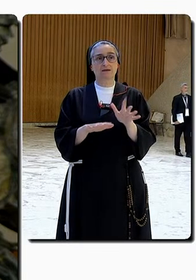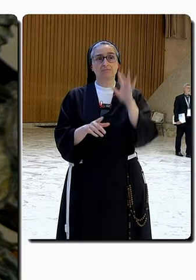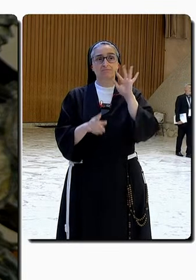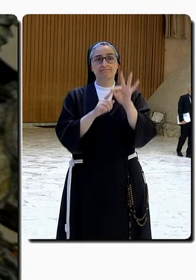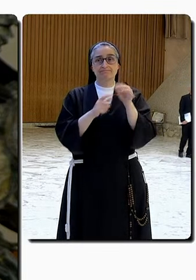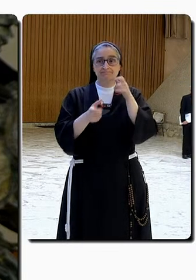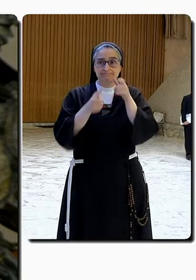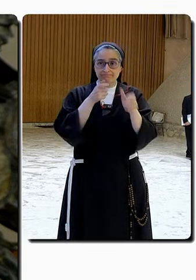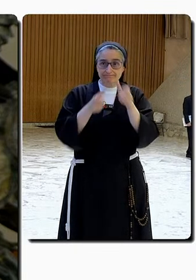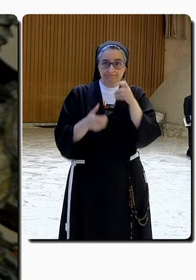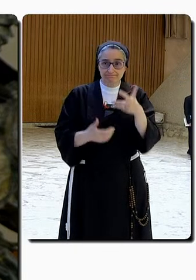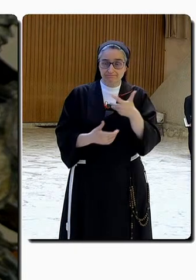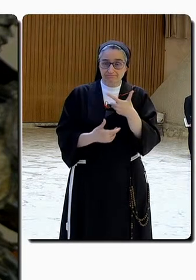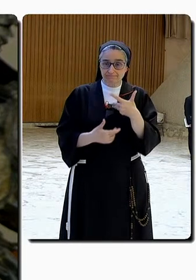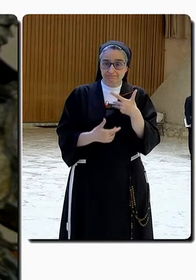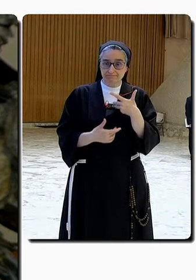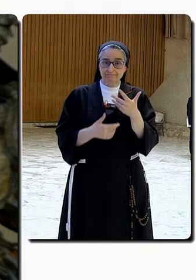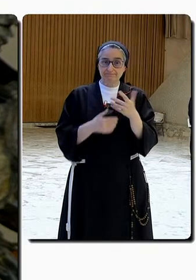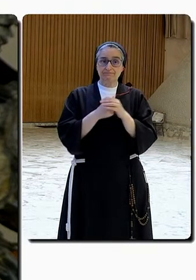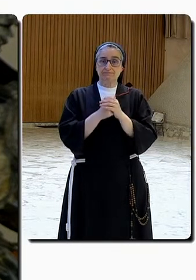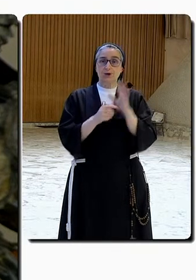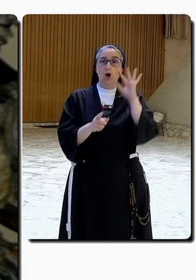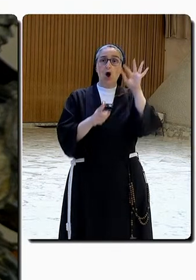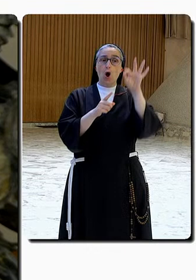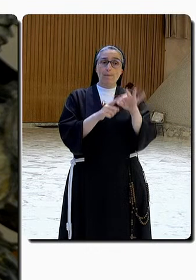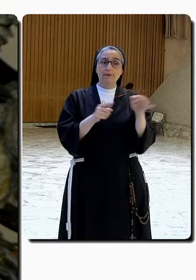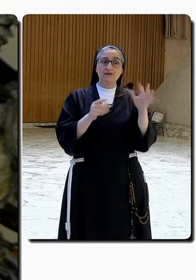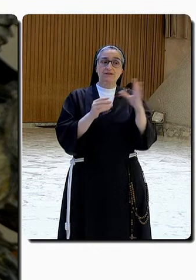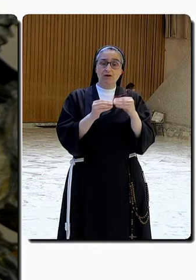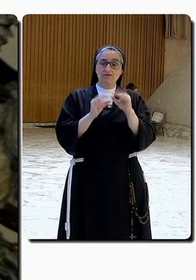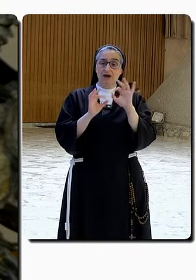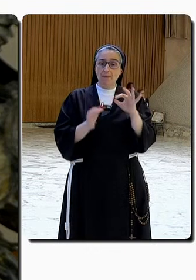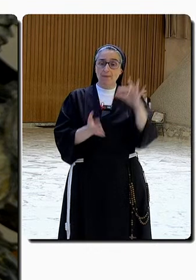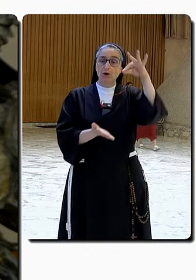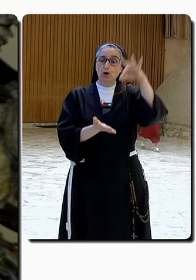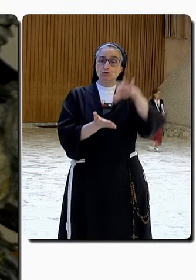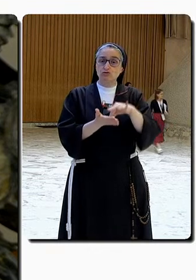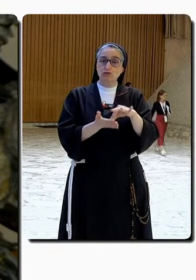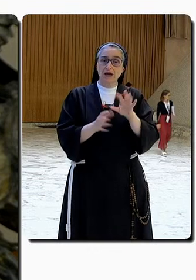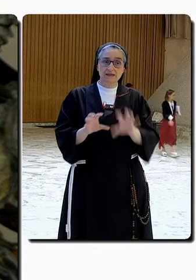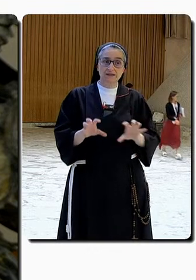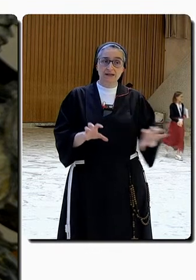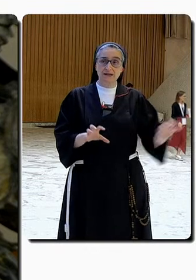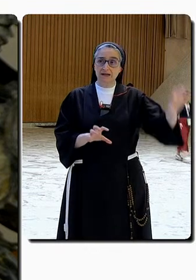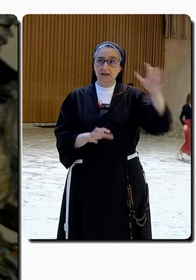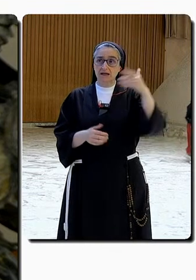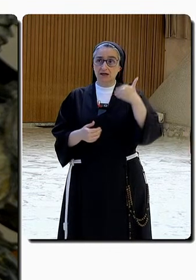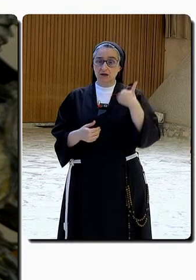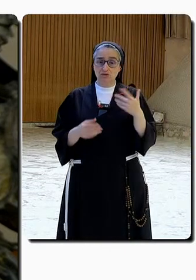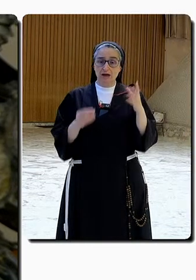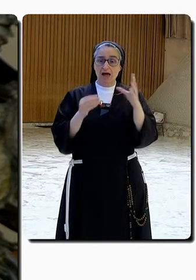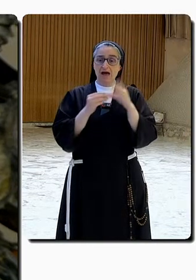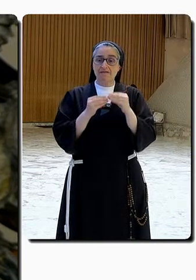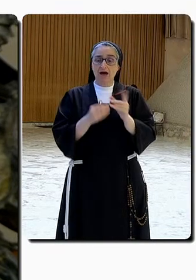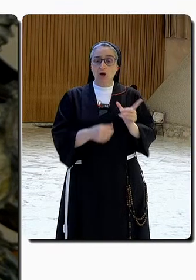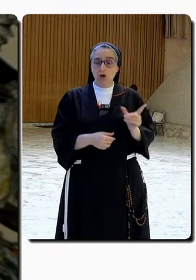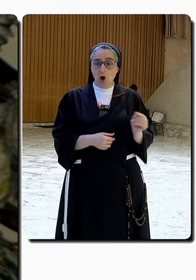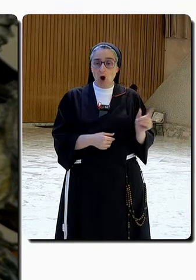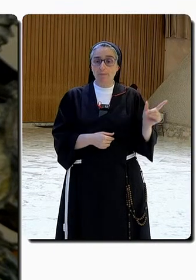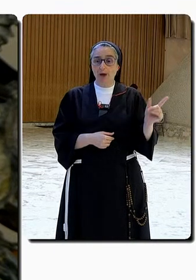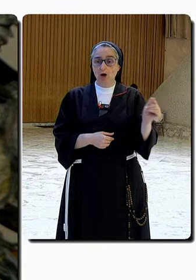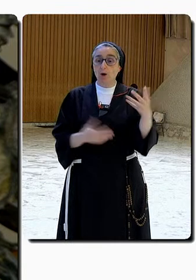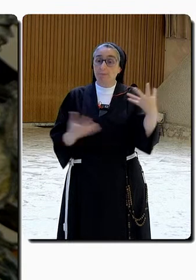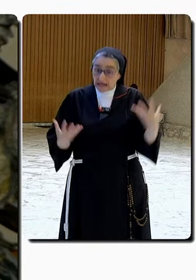dialogo, che ha l'obiettivo di creare centri nei vari paesi costituiti da coppie e